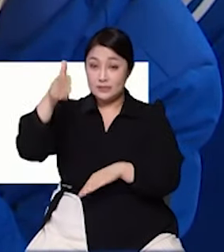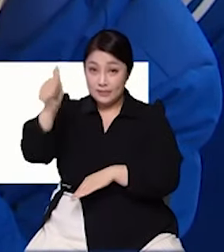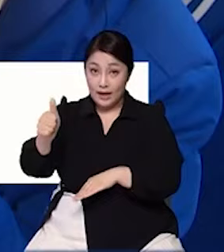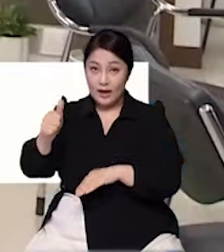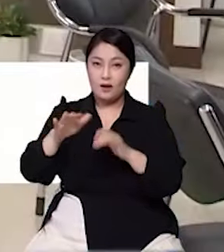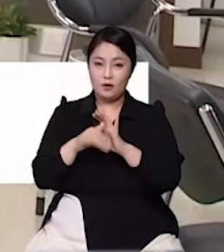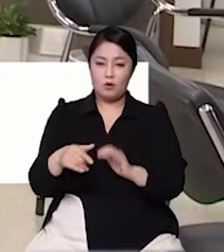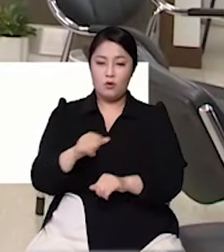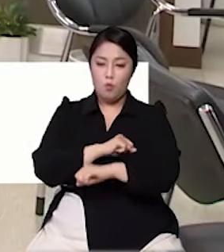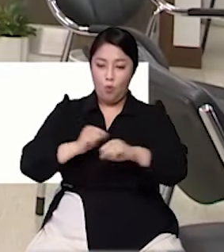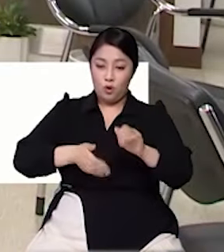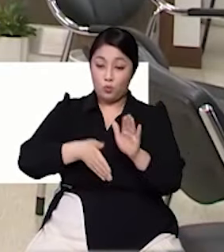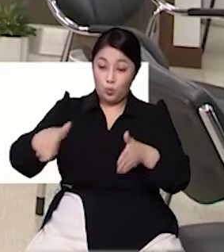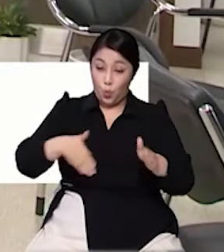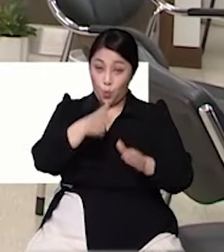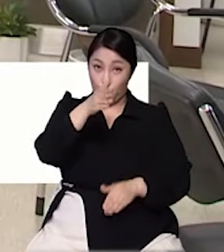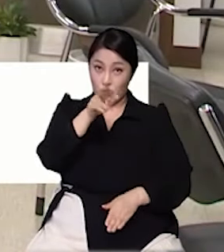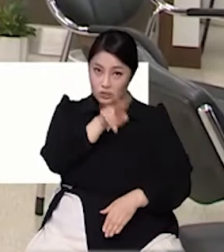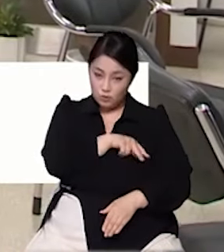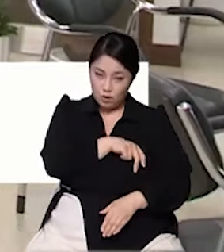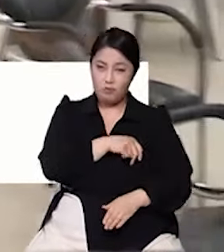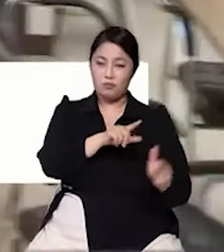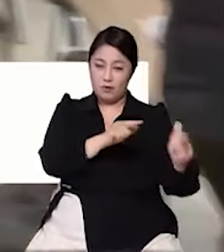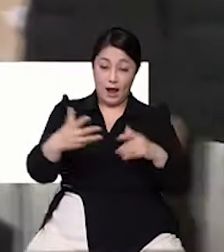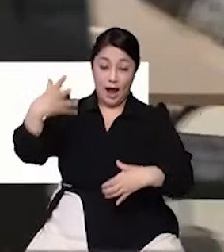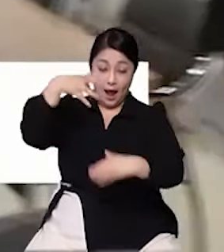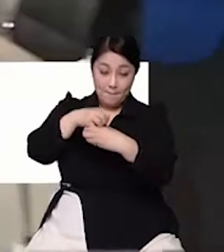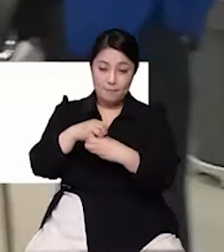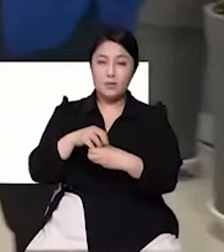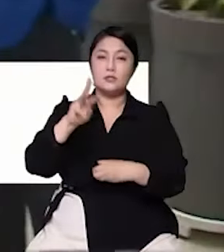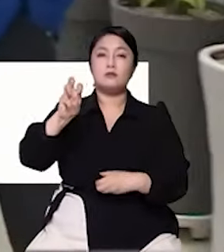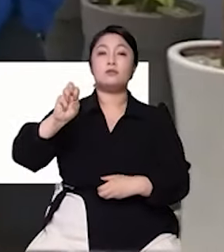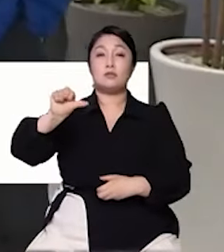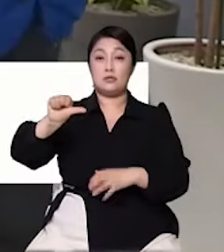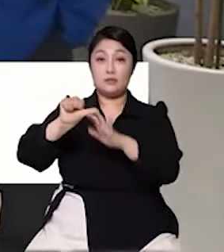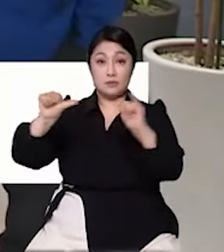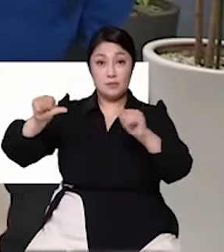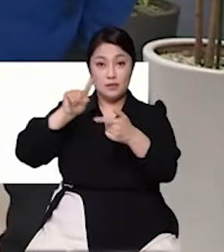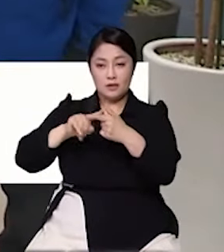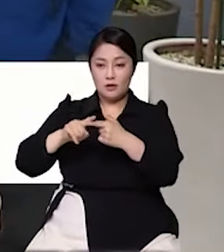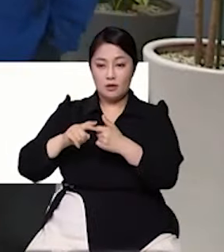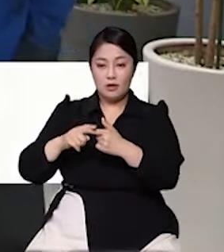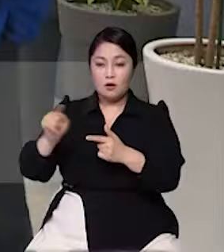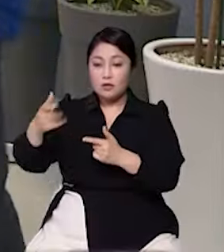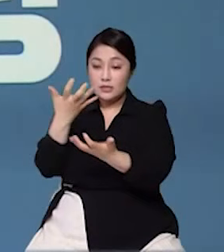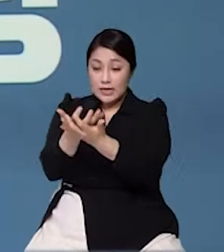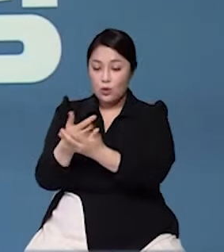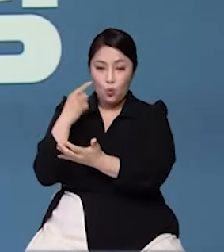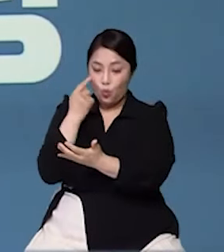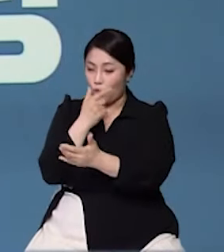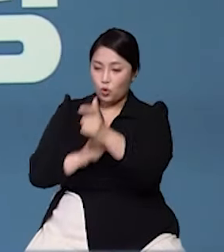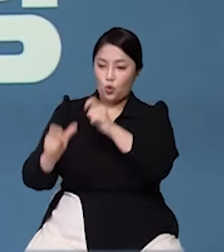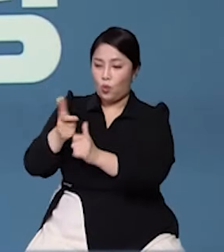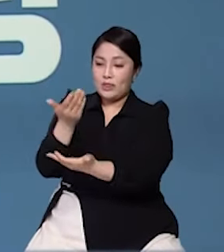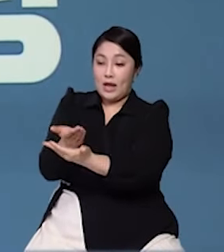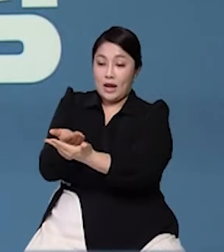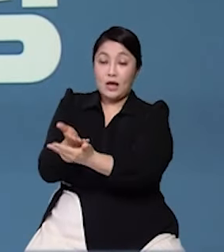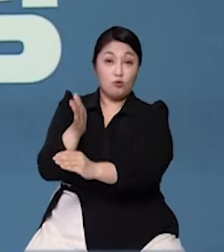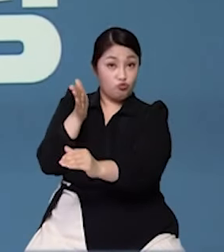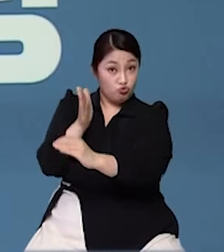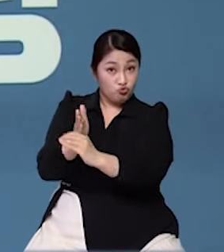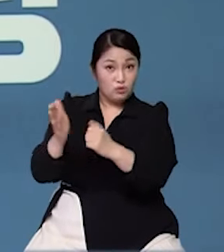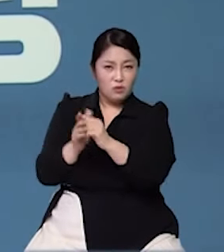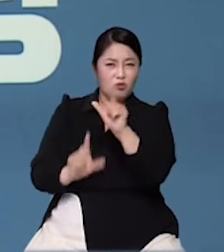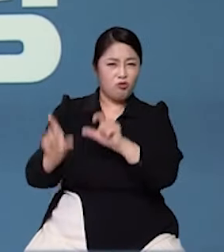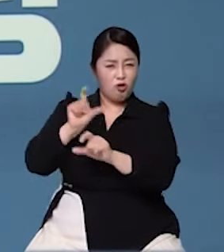광역의원 6 0 기초의원 2명 등을 포함해 모두 서른 다섯 명에 대해서도 소명자료 제출 요구 등의 정밀 감정의 벌이고 있어